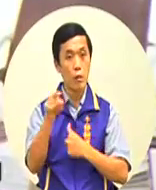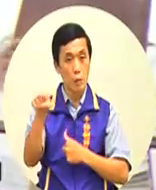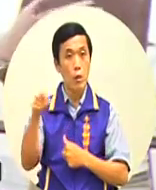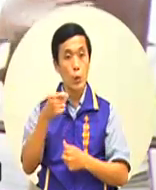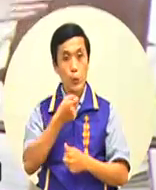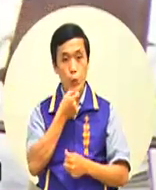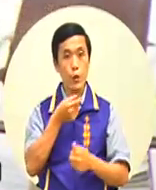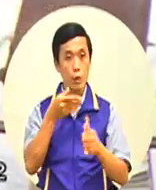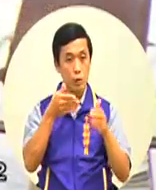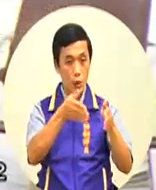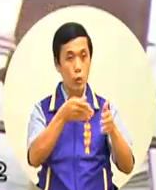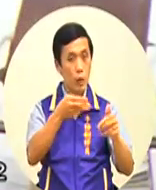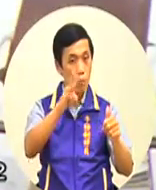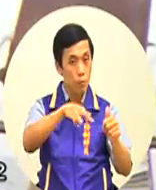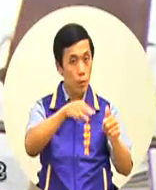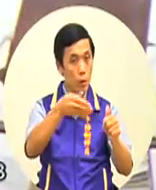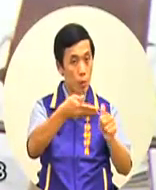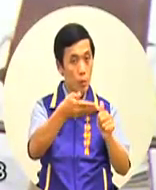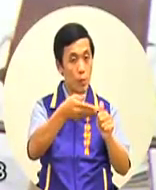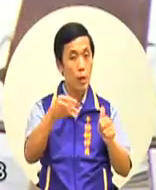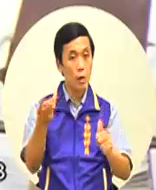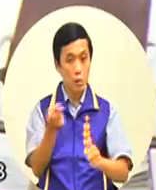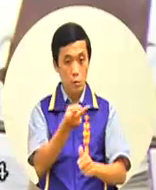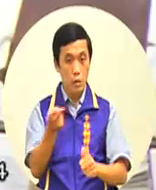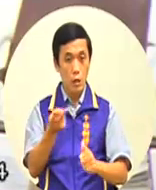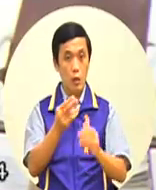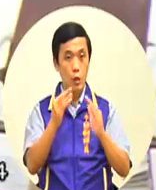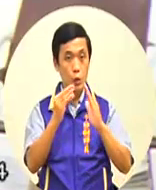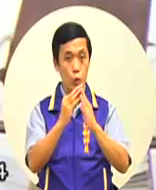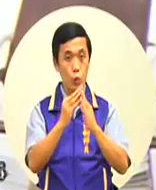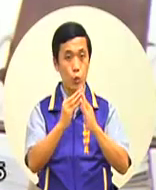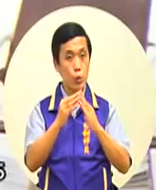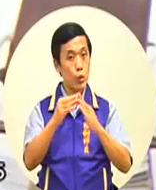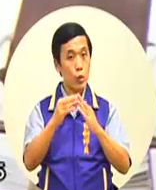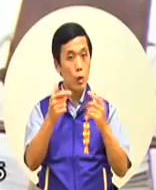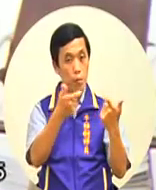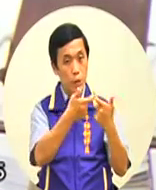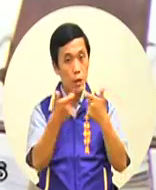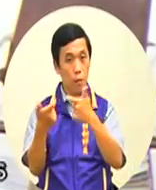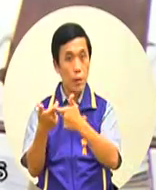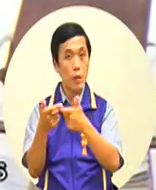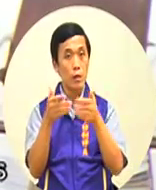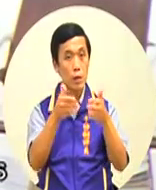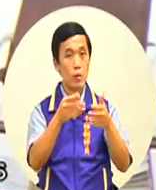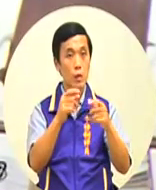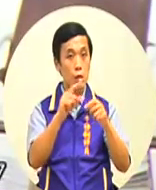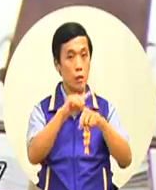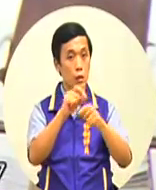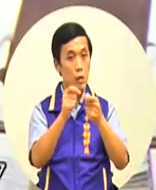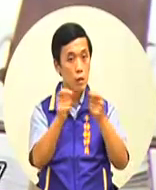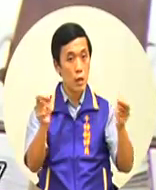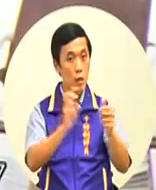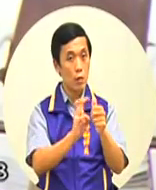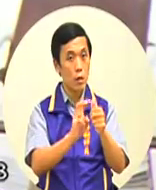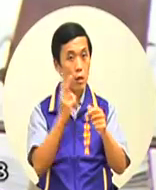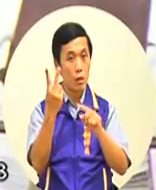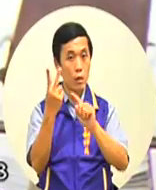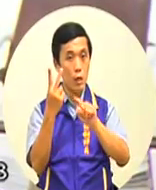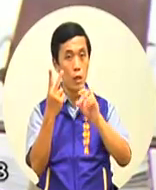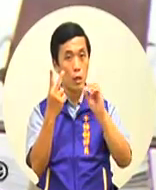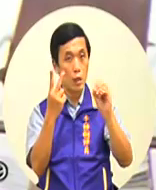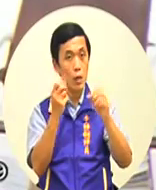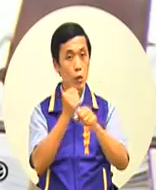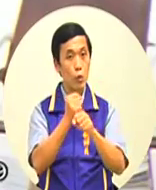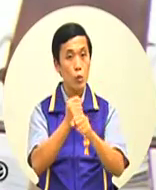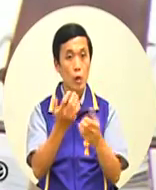培训，所以你们两个局处要怎么样去做好长照 2.0 的这个工作